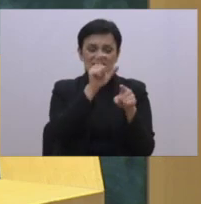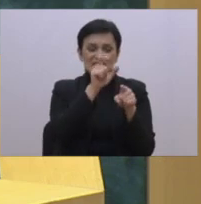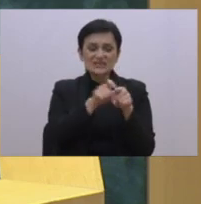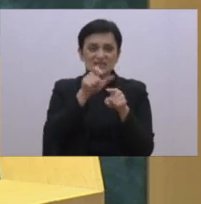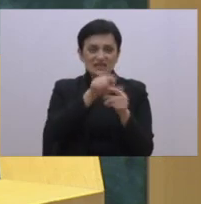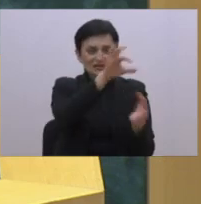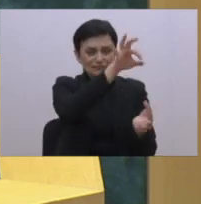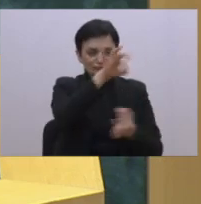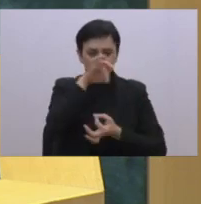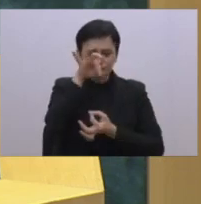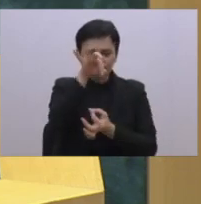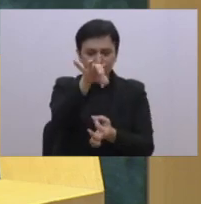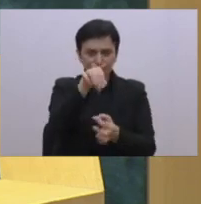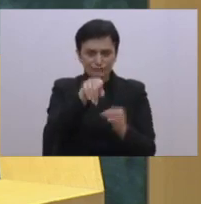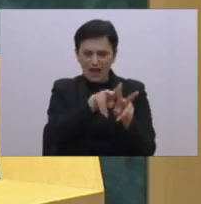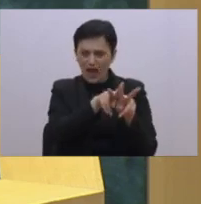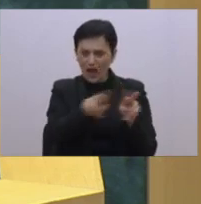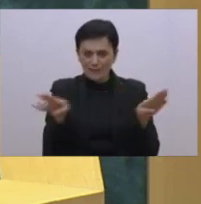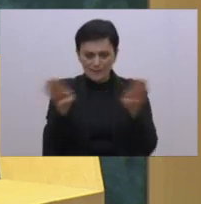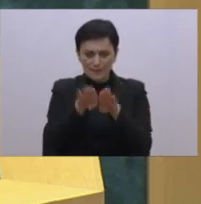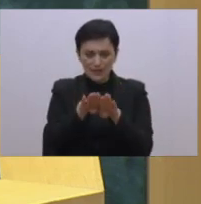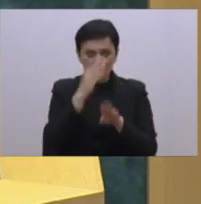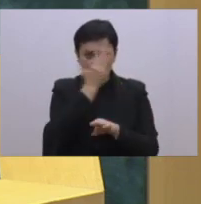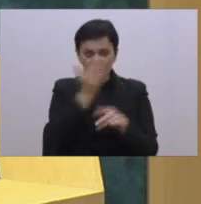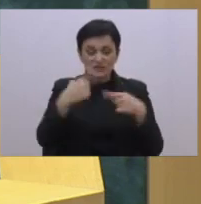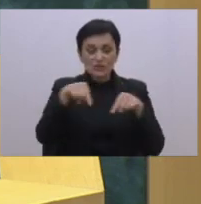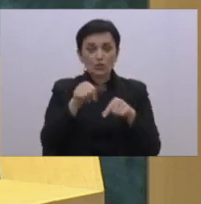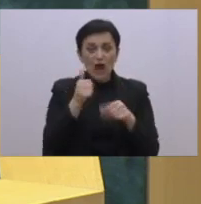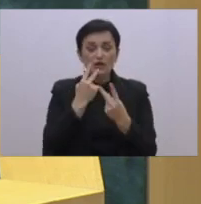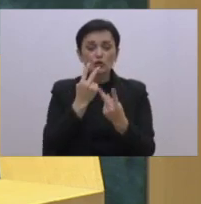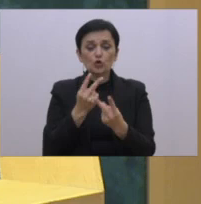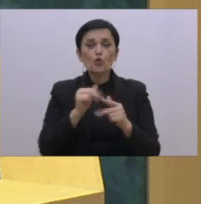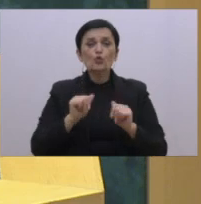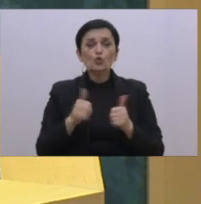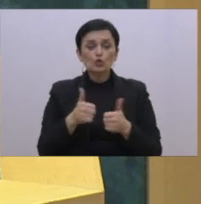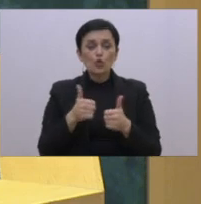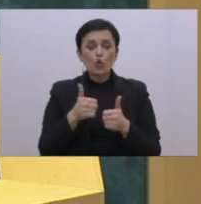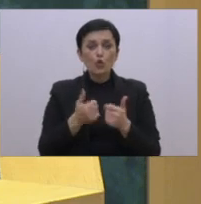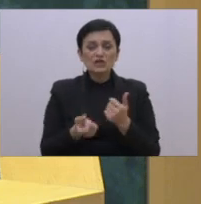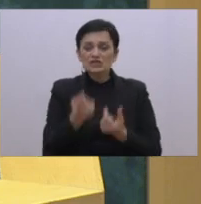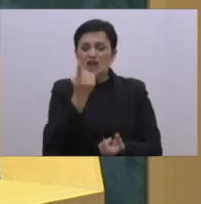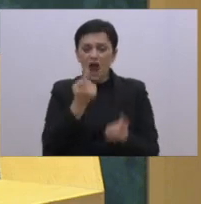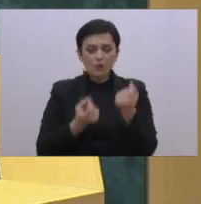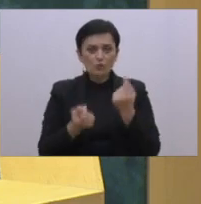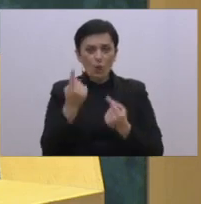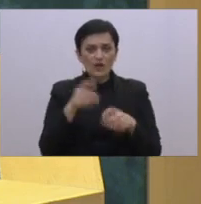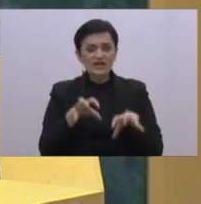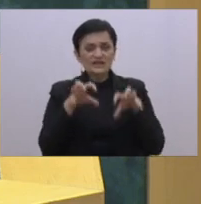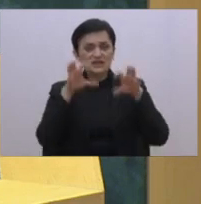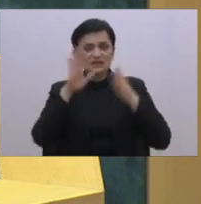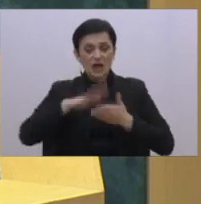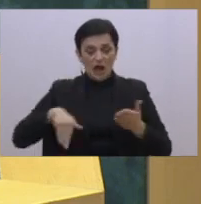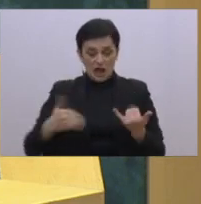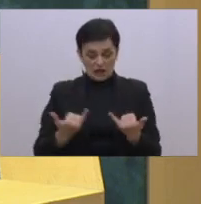სიტყვასიტყვითი თარგმანი, საზოგადოებამ ისიც კარგად დაინახა, თუ როგორ წარმოიშვა და ყოველგვარი ისტერიის გარეშე